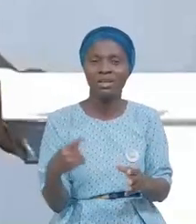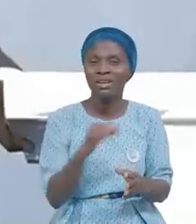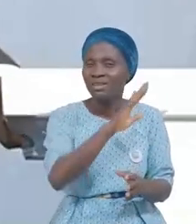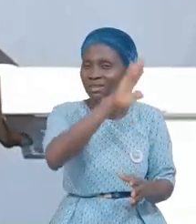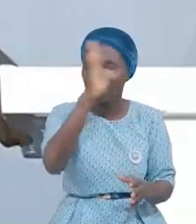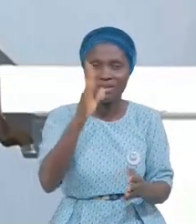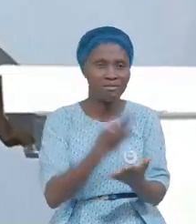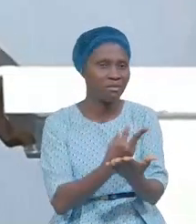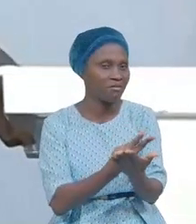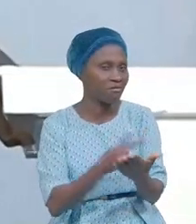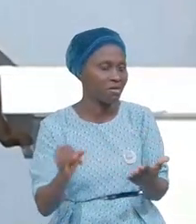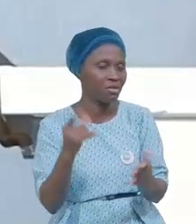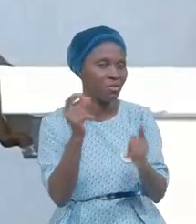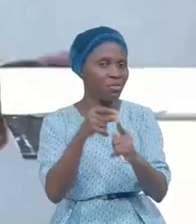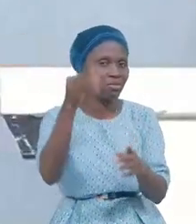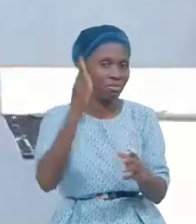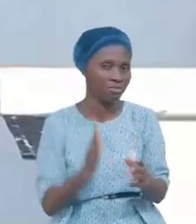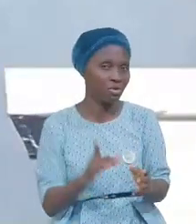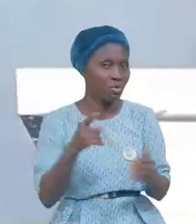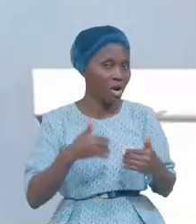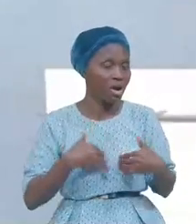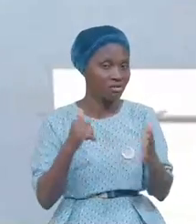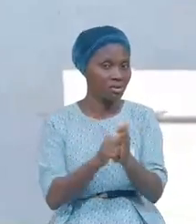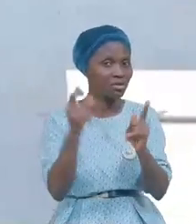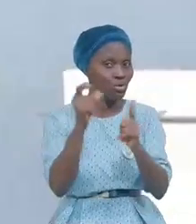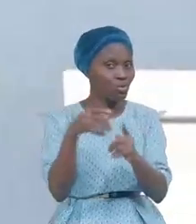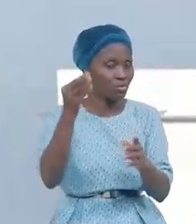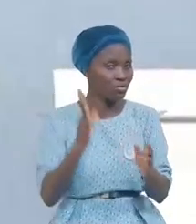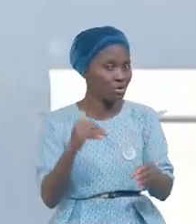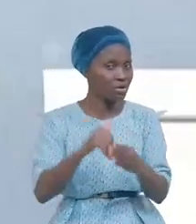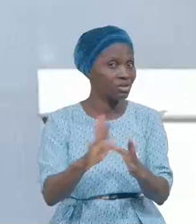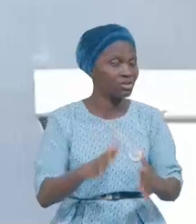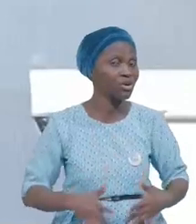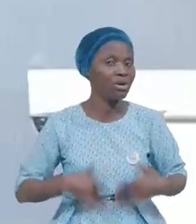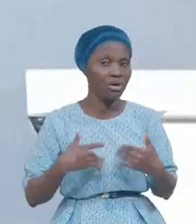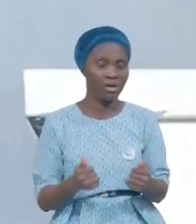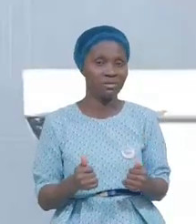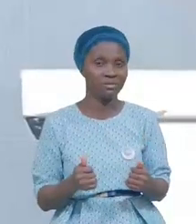tu as la parole invincible de Dieu dans ta vie. Ce que je n'ai pas, oublié ça.